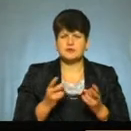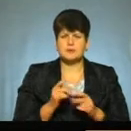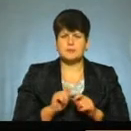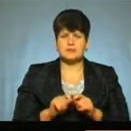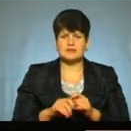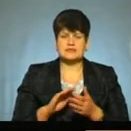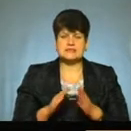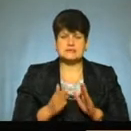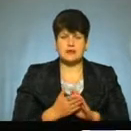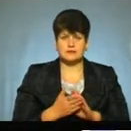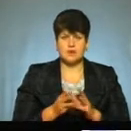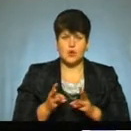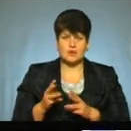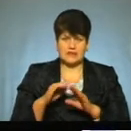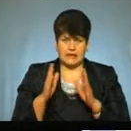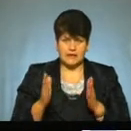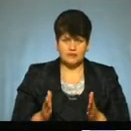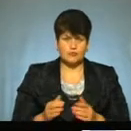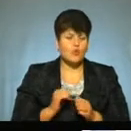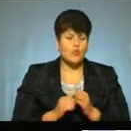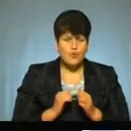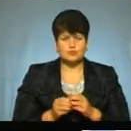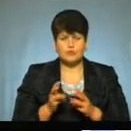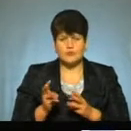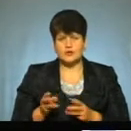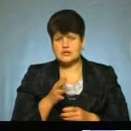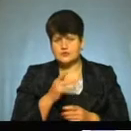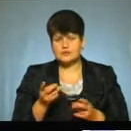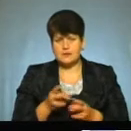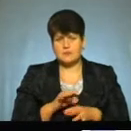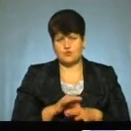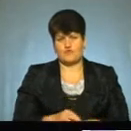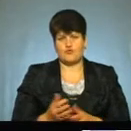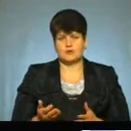котлів? Перед кожним опалювальним сезоном обов'язково це проводити.